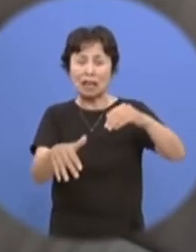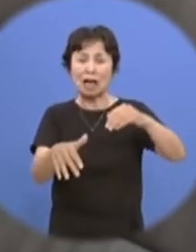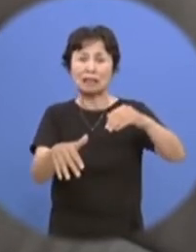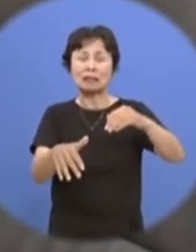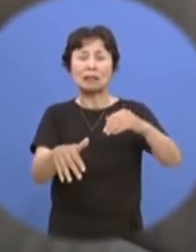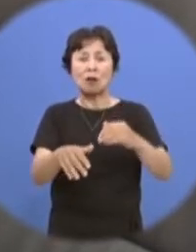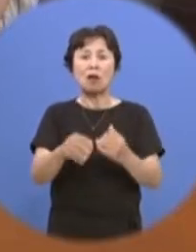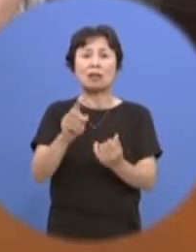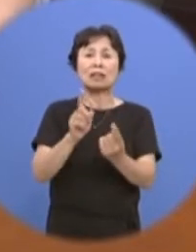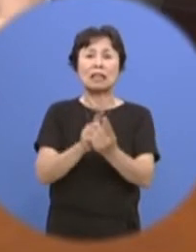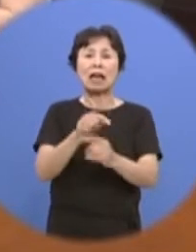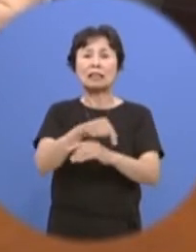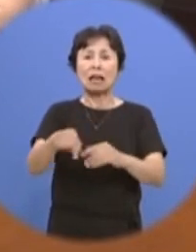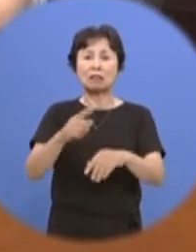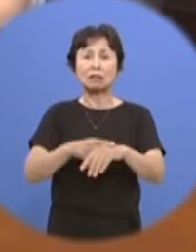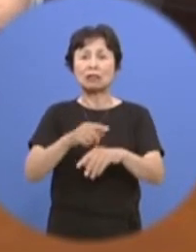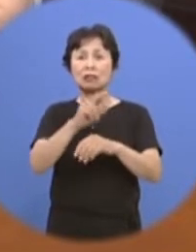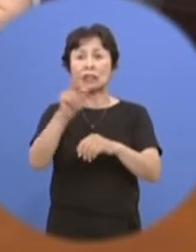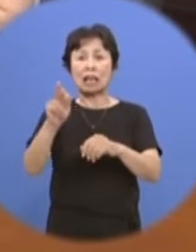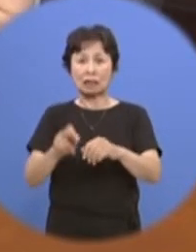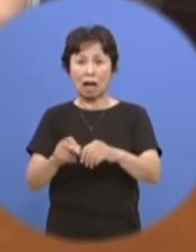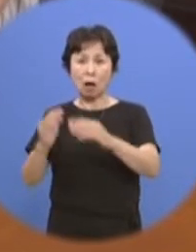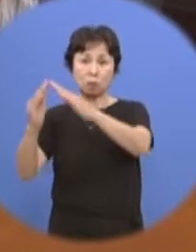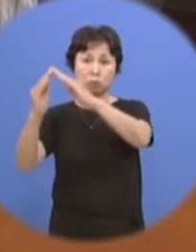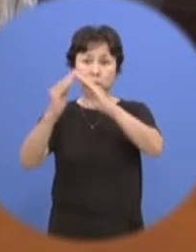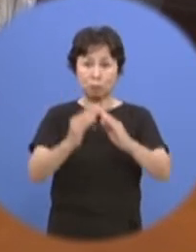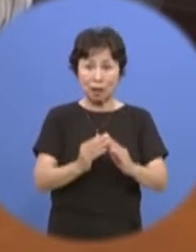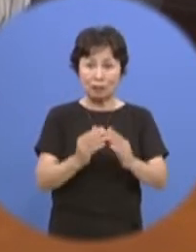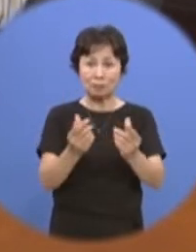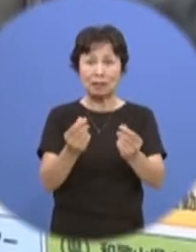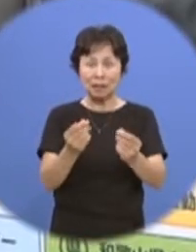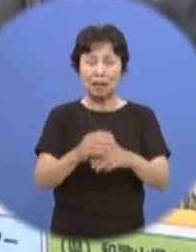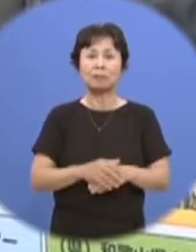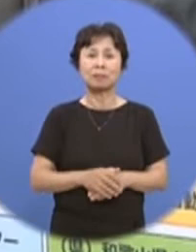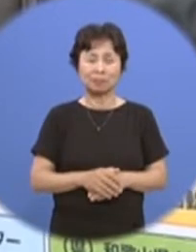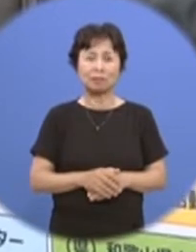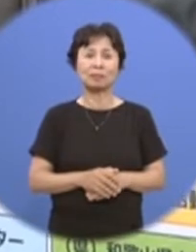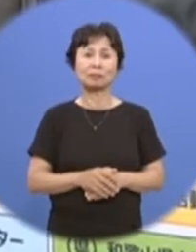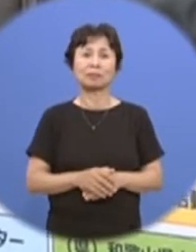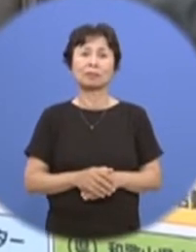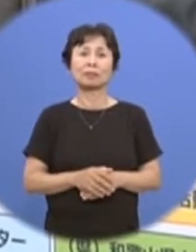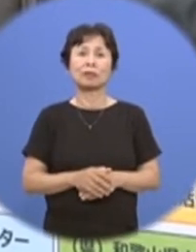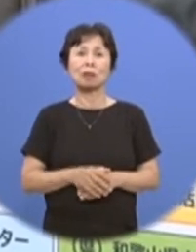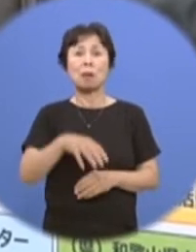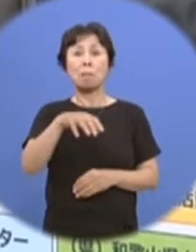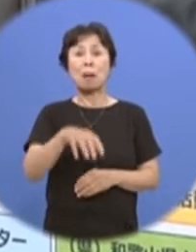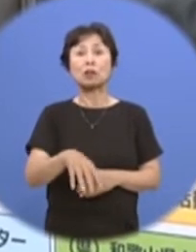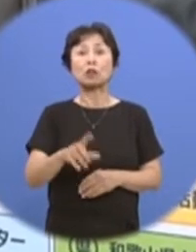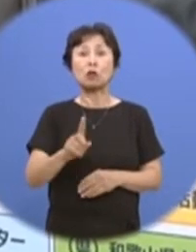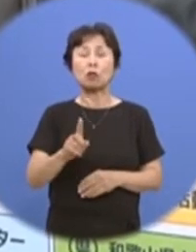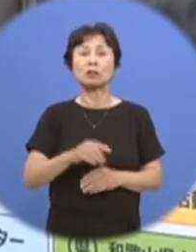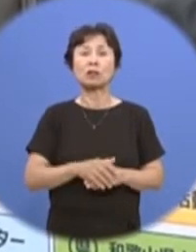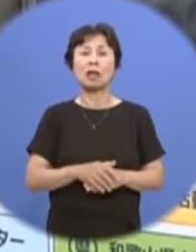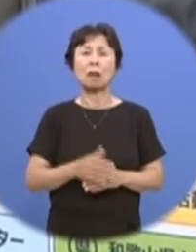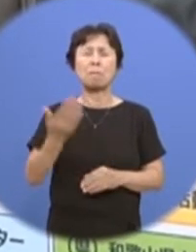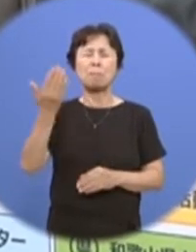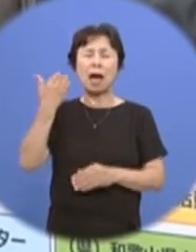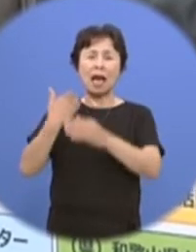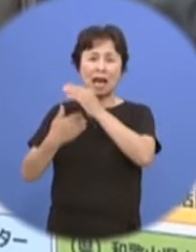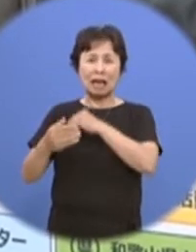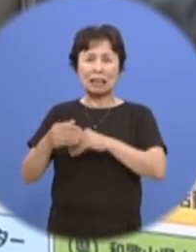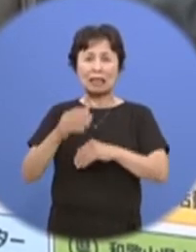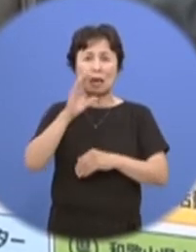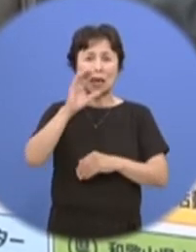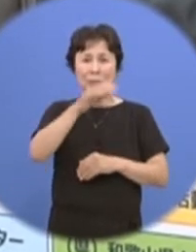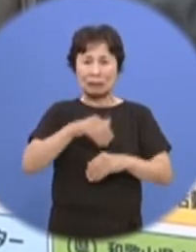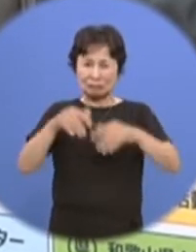さいましたよね。 省庁移転の走りみたいなもんでしたね、 はい、 まさにこれどこへ立ってるかというと、あの紀伊半島大水害の時に